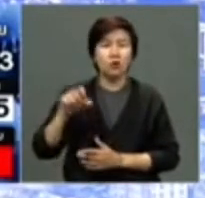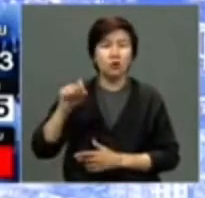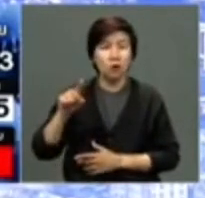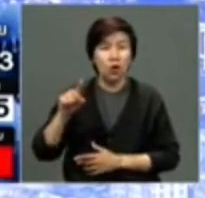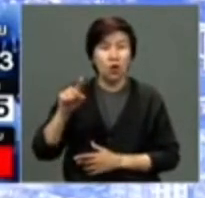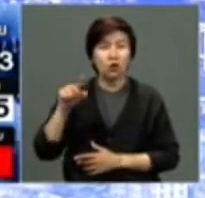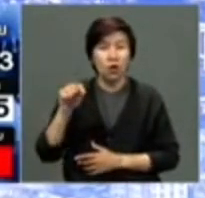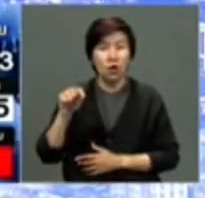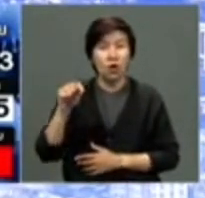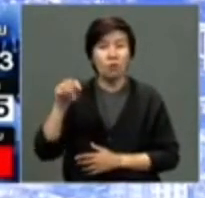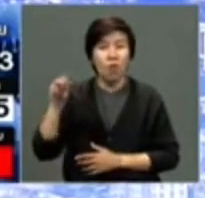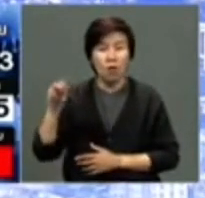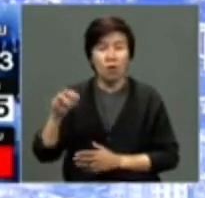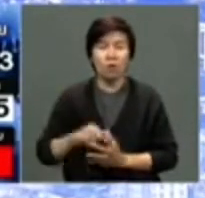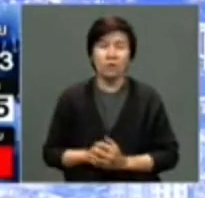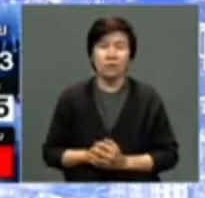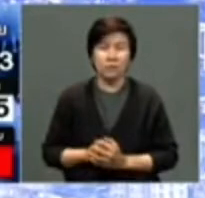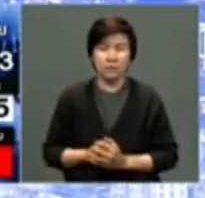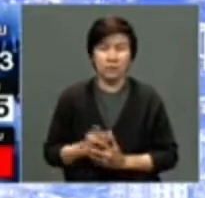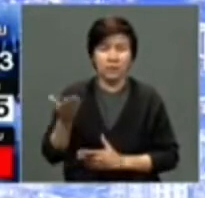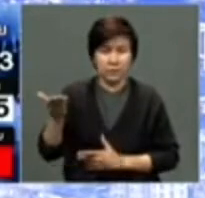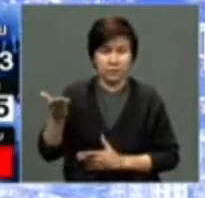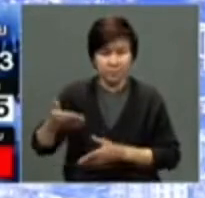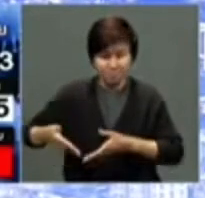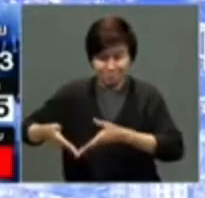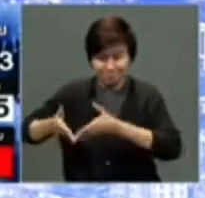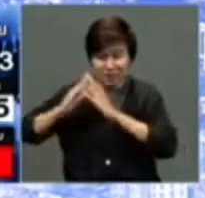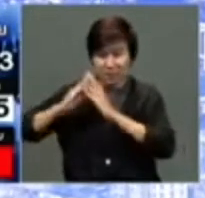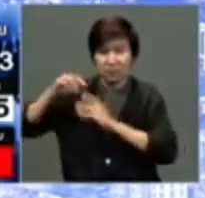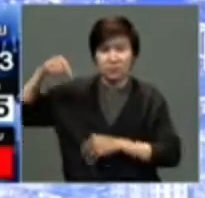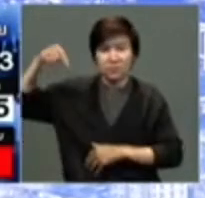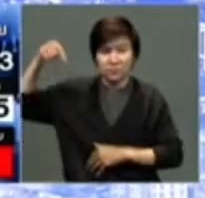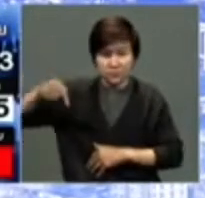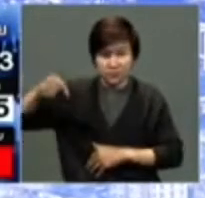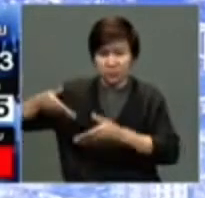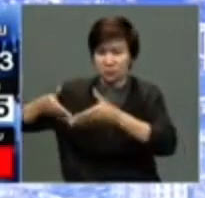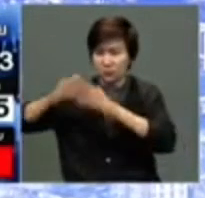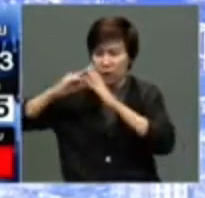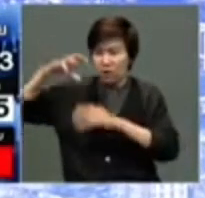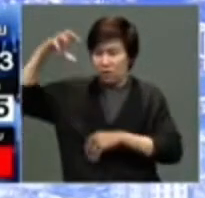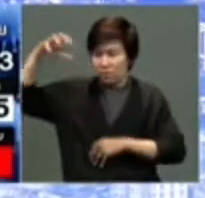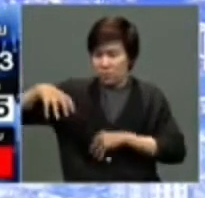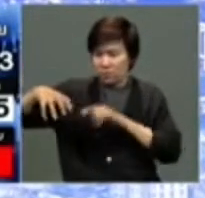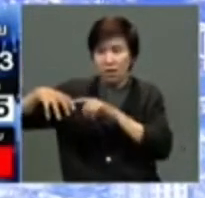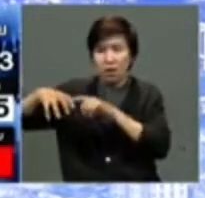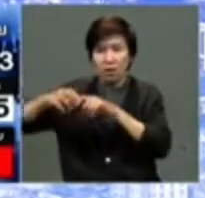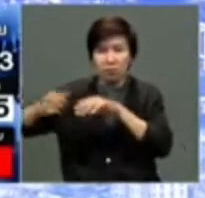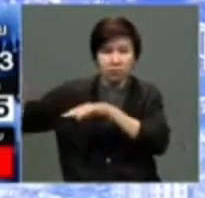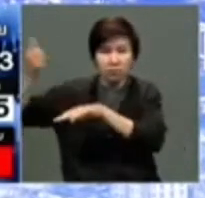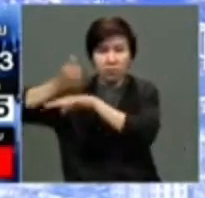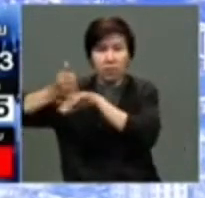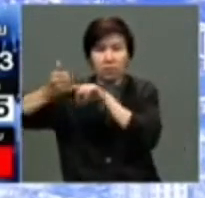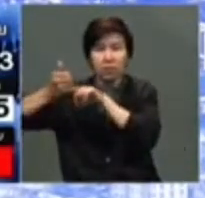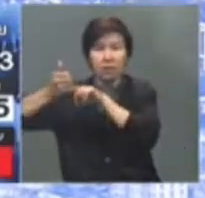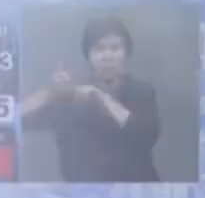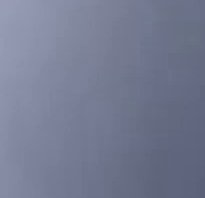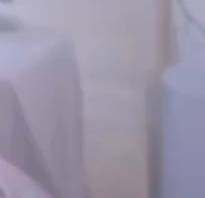ขึ้นมาแล้วก็มีคนที่ลีดนำนะครับขึ้นมาตรงนี้ถึงได้เกิดภาพนี้ขึ้นม